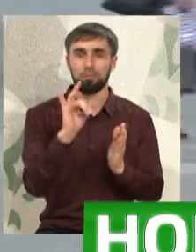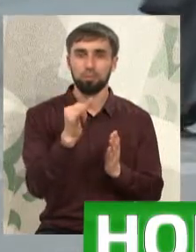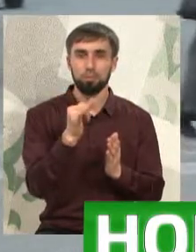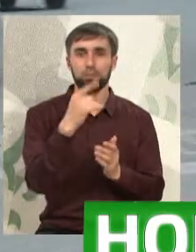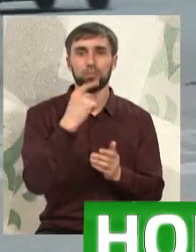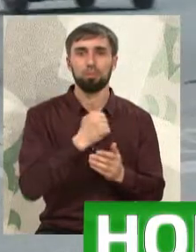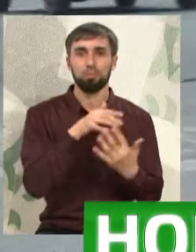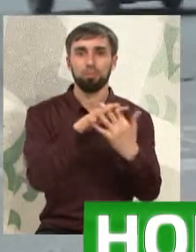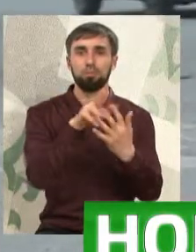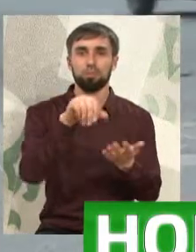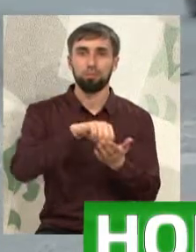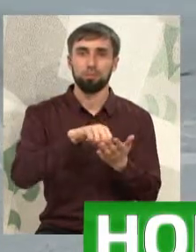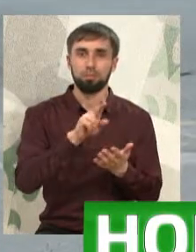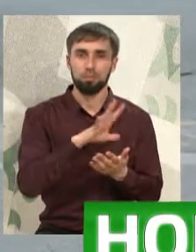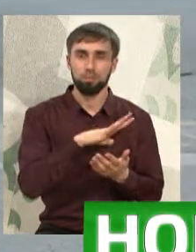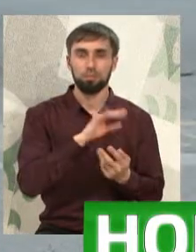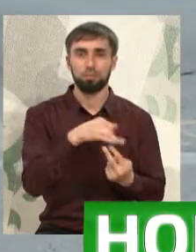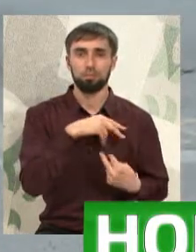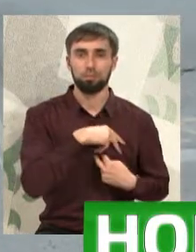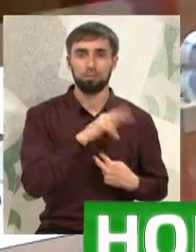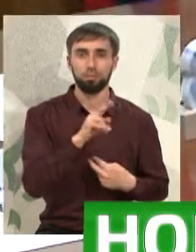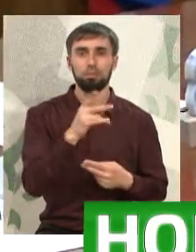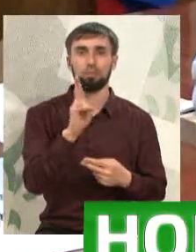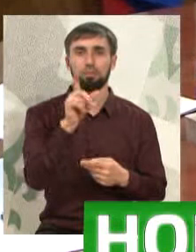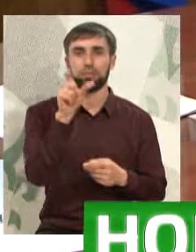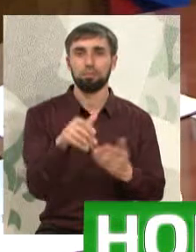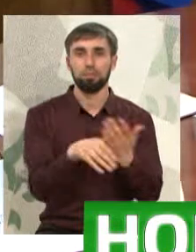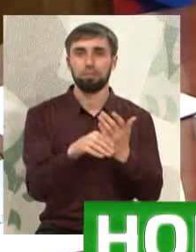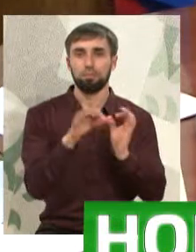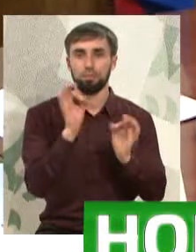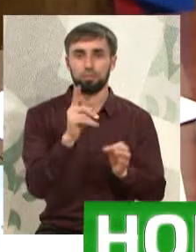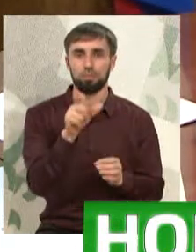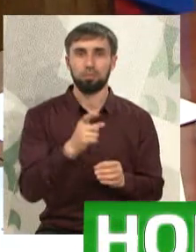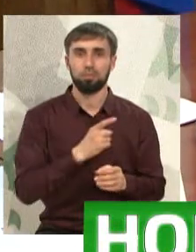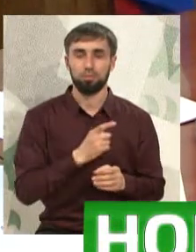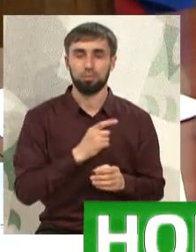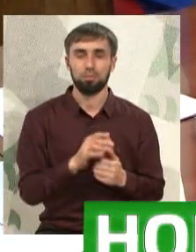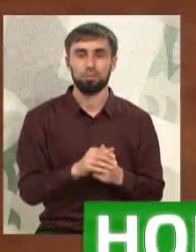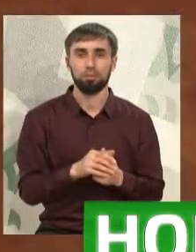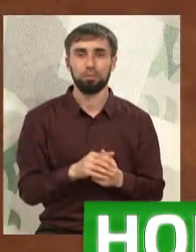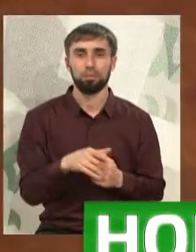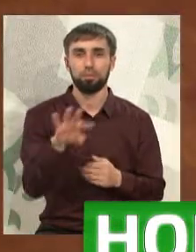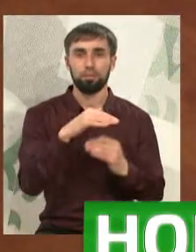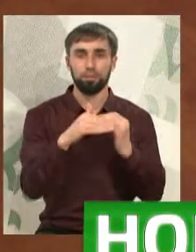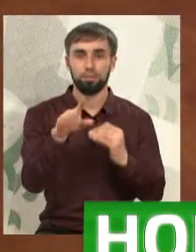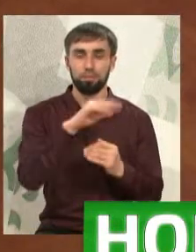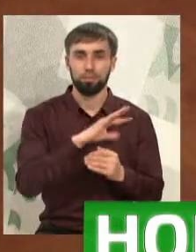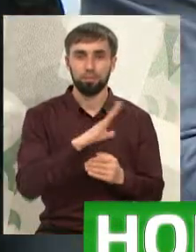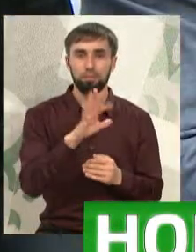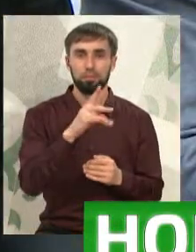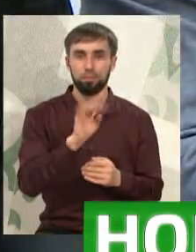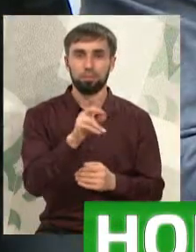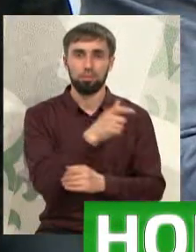Великой Отечественной войны и труда, которым некому помочь. На этой площадке объединились активисты волонтерских движений,